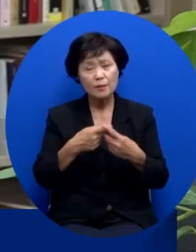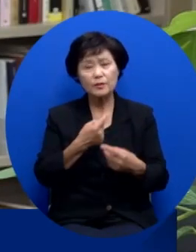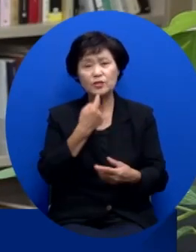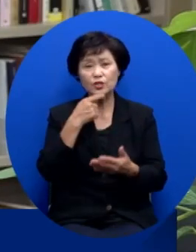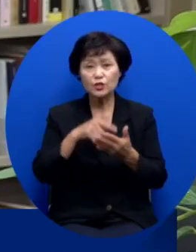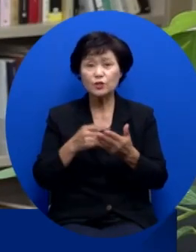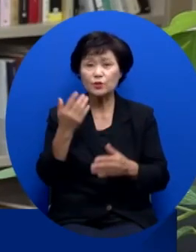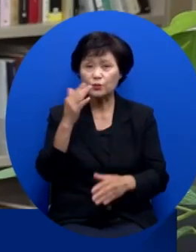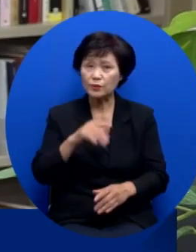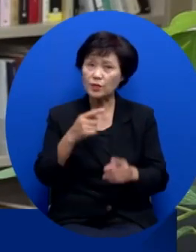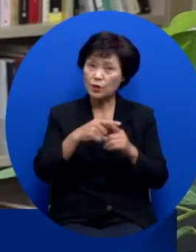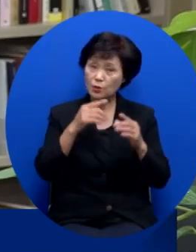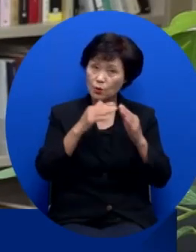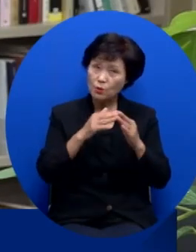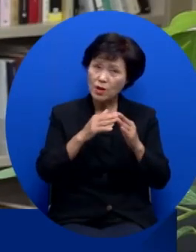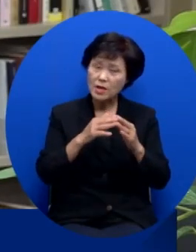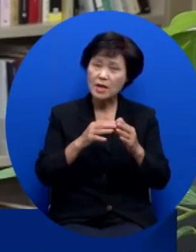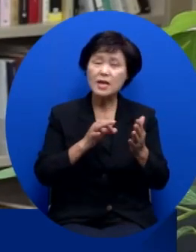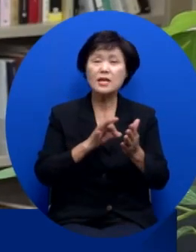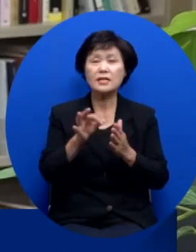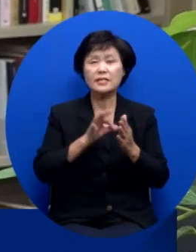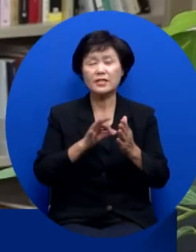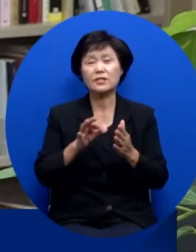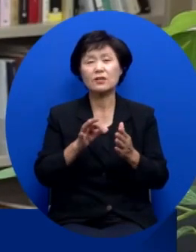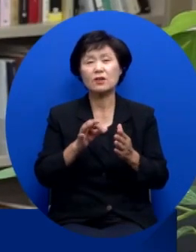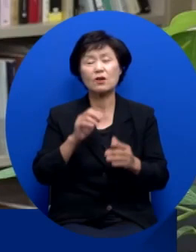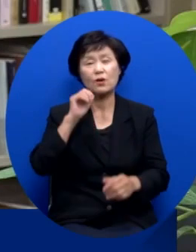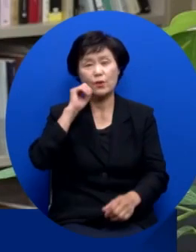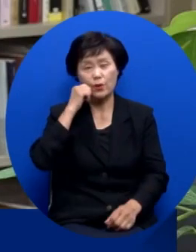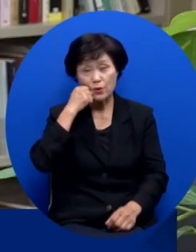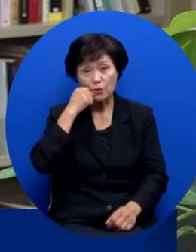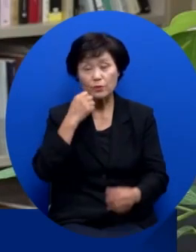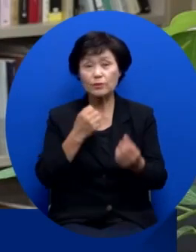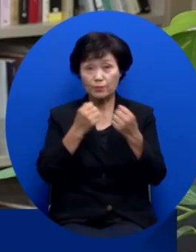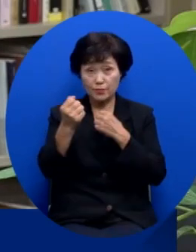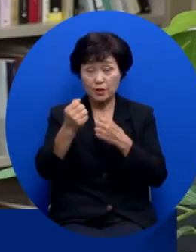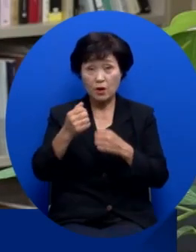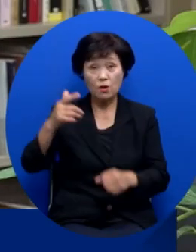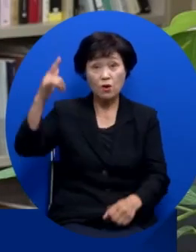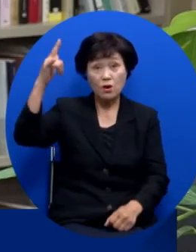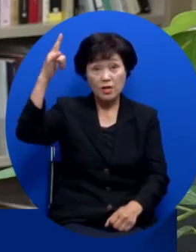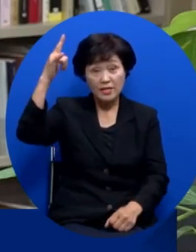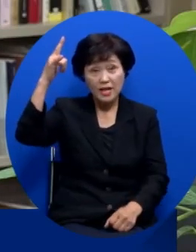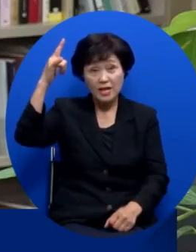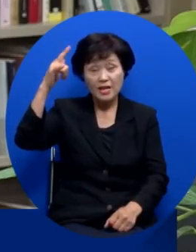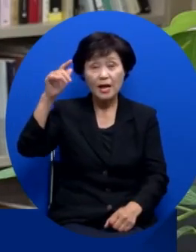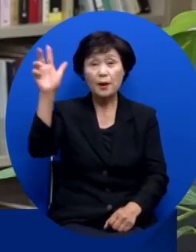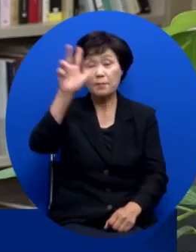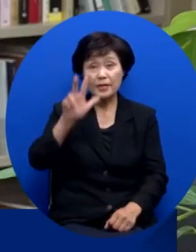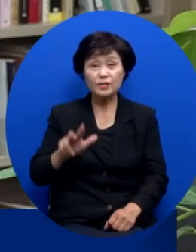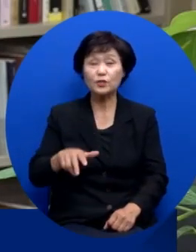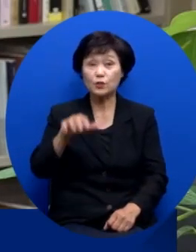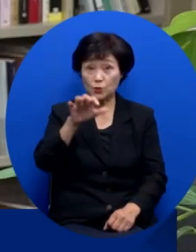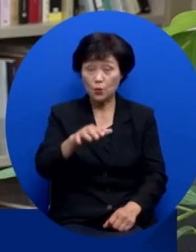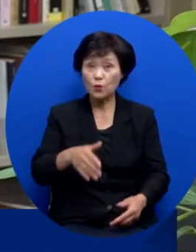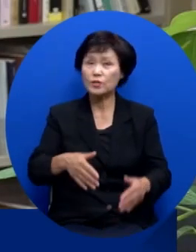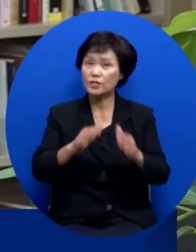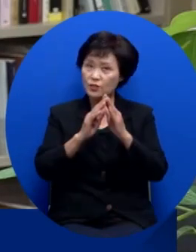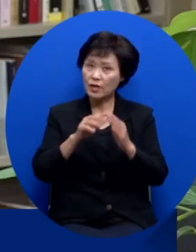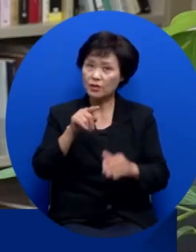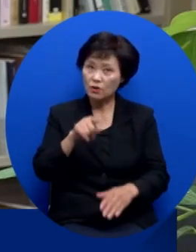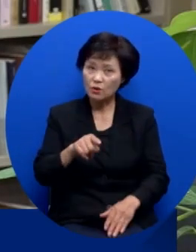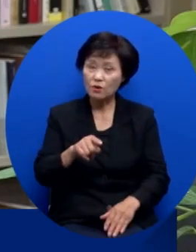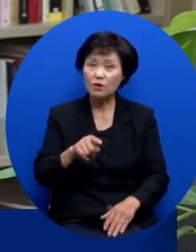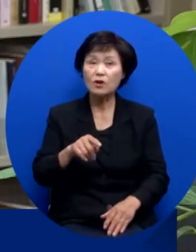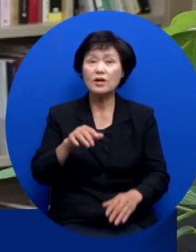소위 교회의 재정적인 어려움, 그럼에도 불구하고 태양광 설치가 필요하고 또